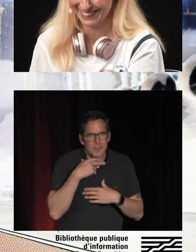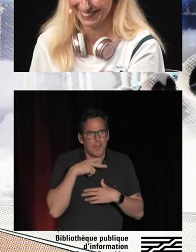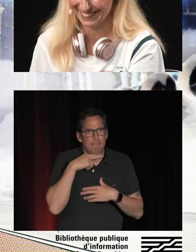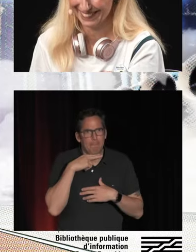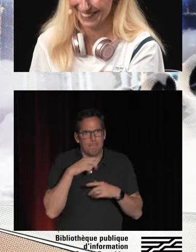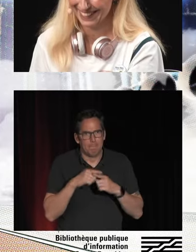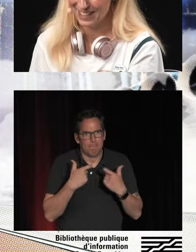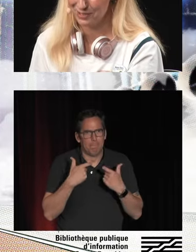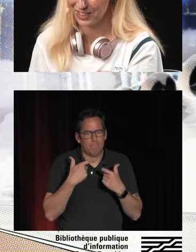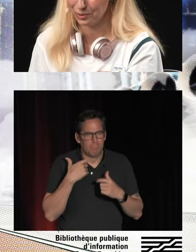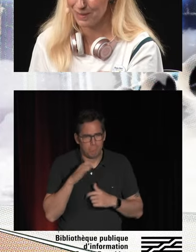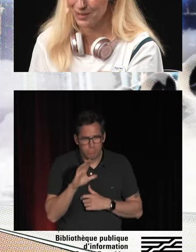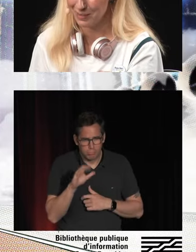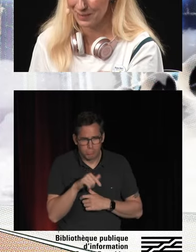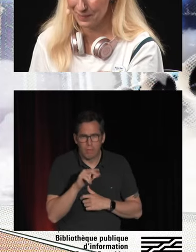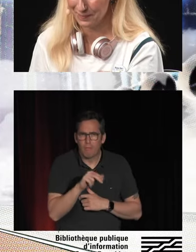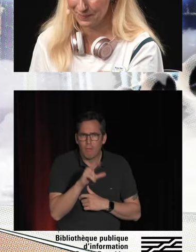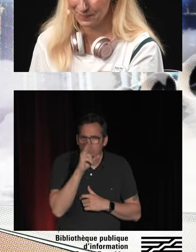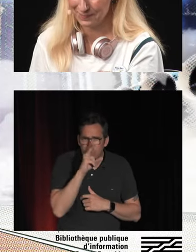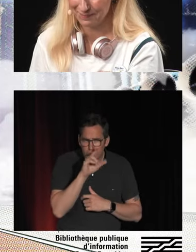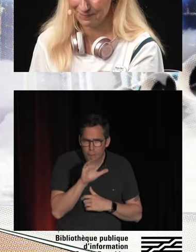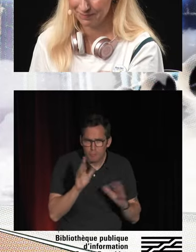mais... On va faire des trucs marrants après.